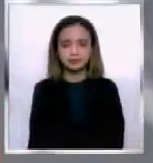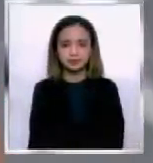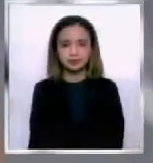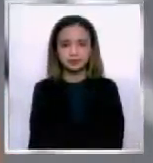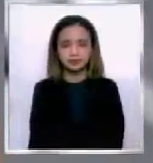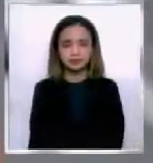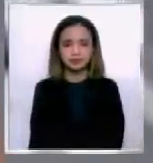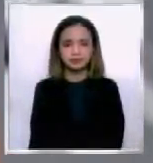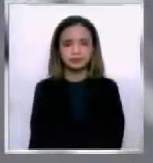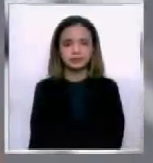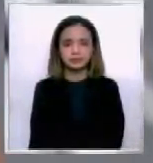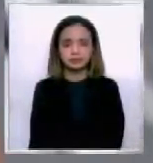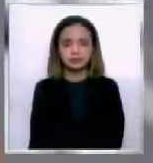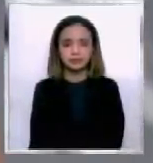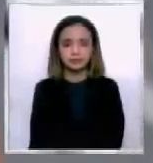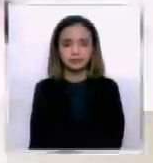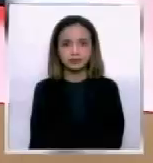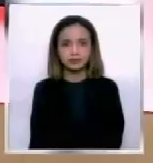nakatutok 24 oras.